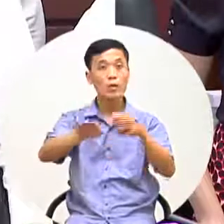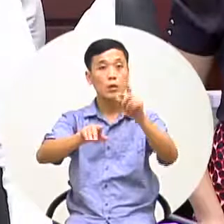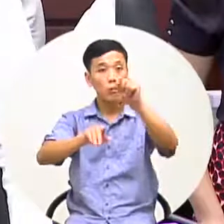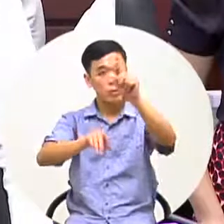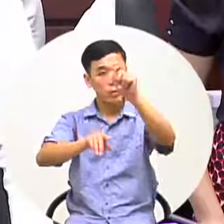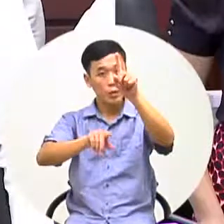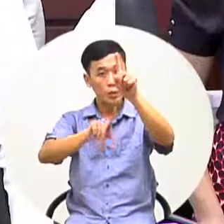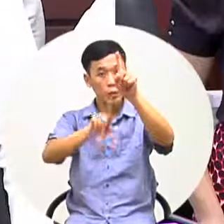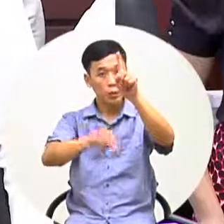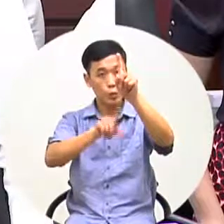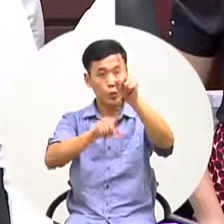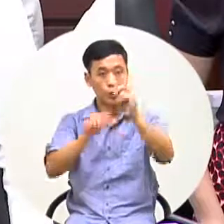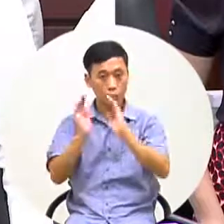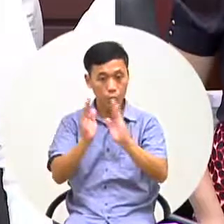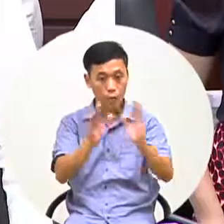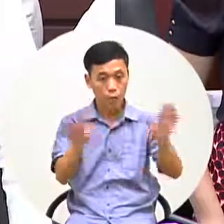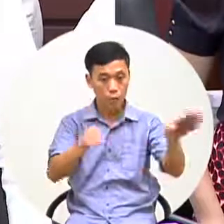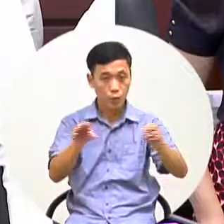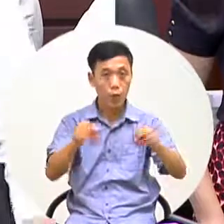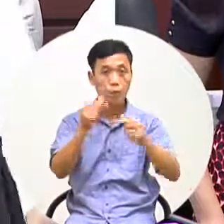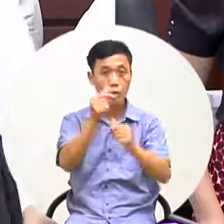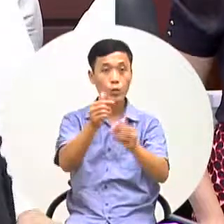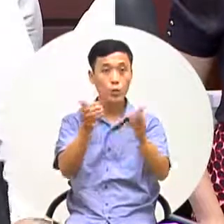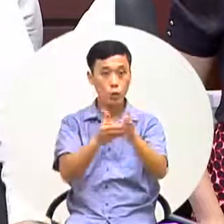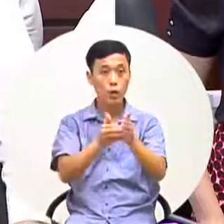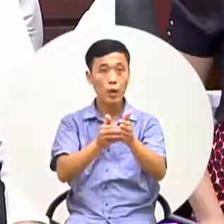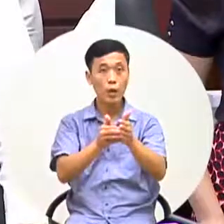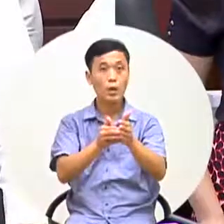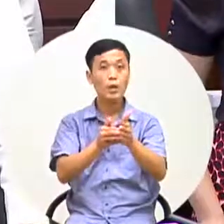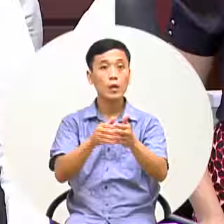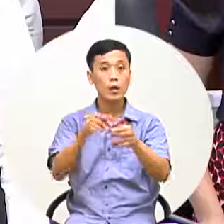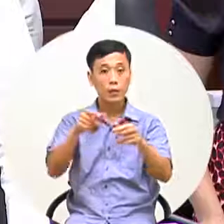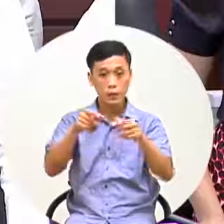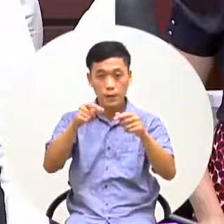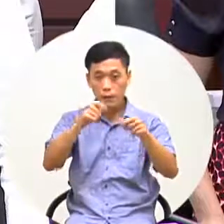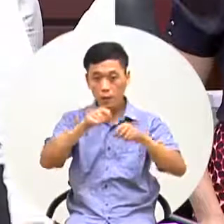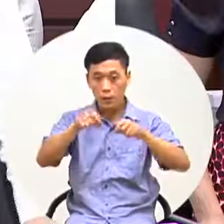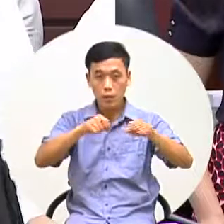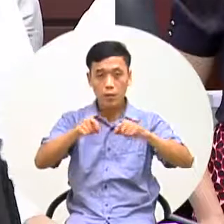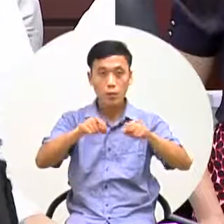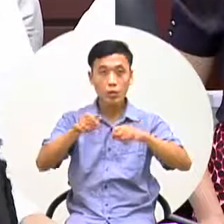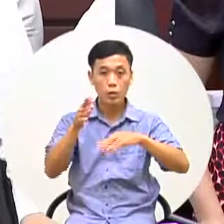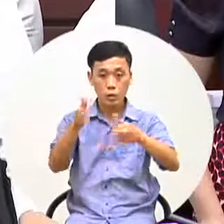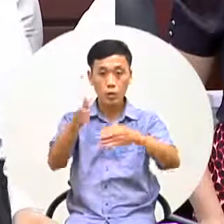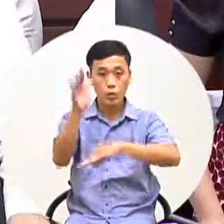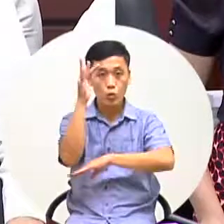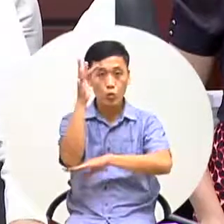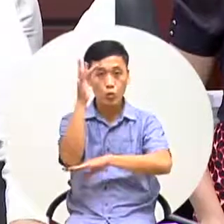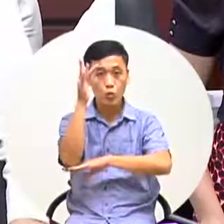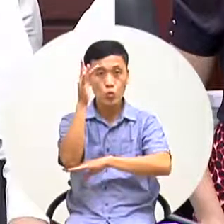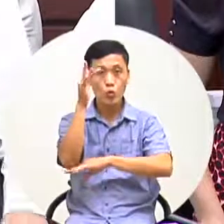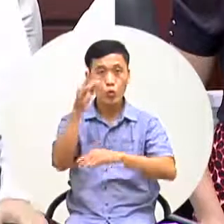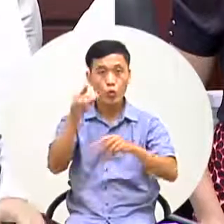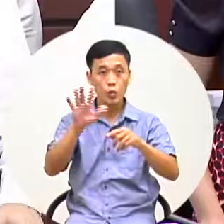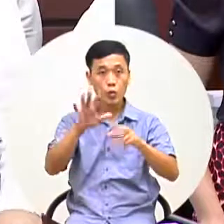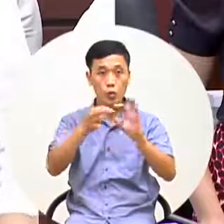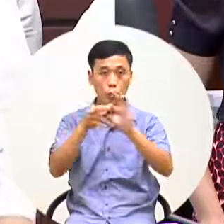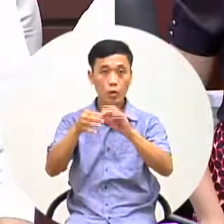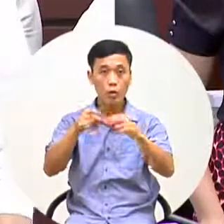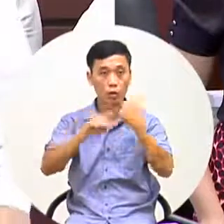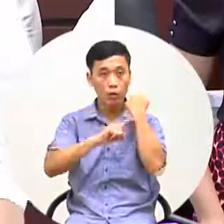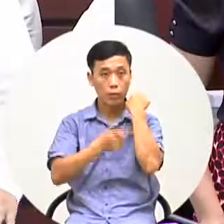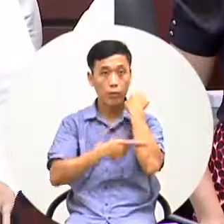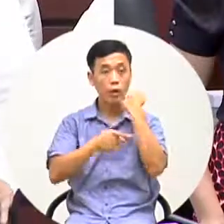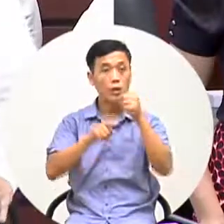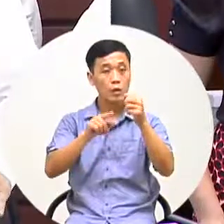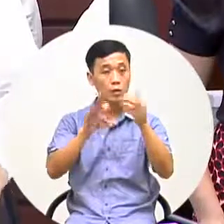木修剪的相关的办法，预计在11月份啊，这个就可以出来了。另外，议员在关